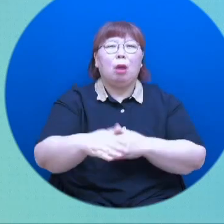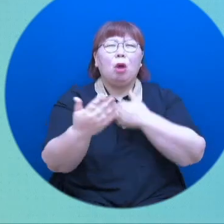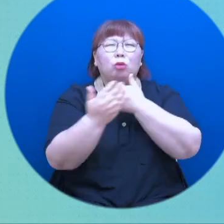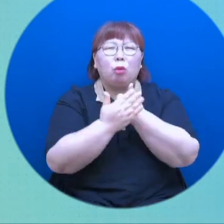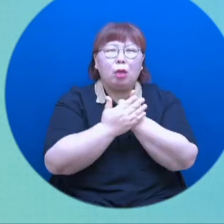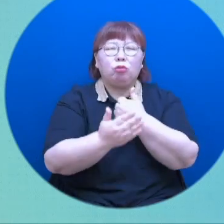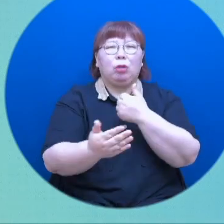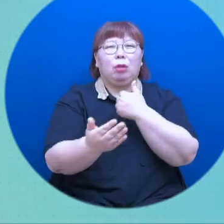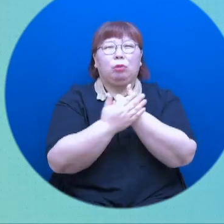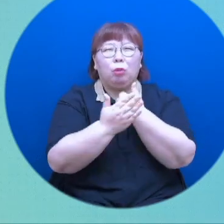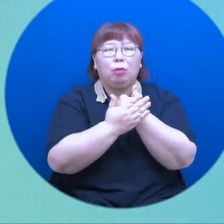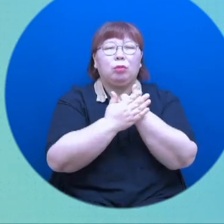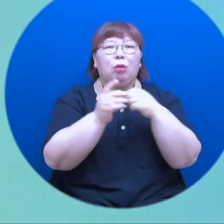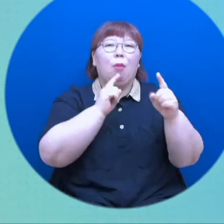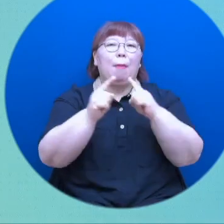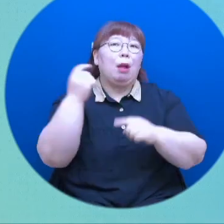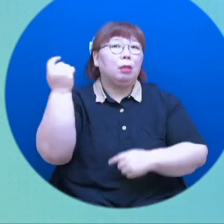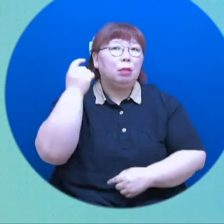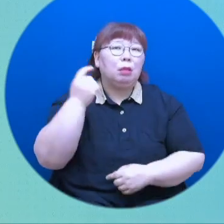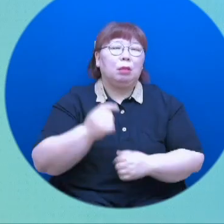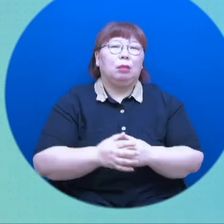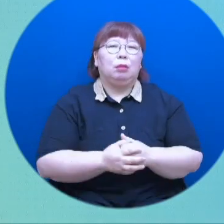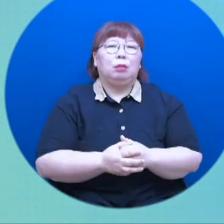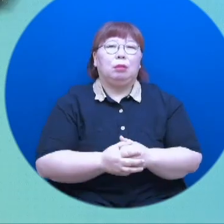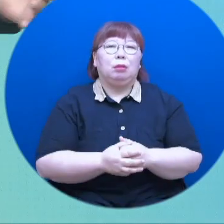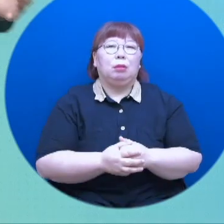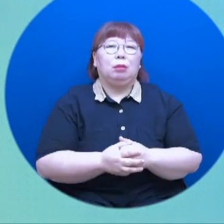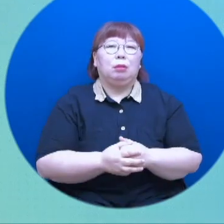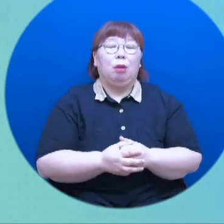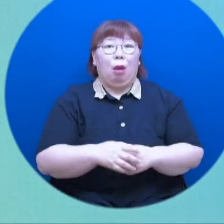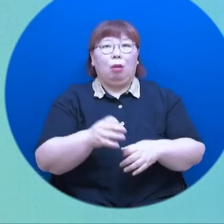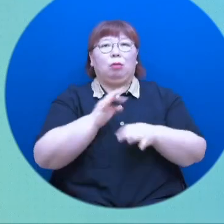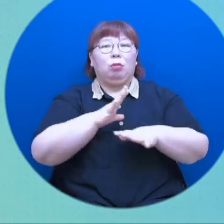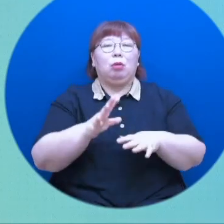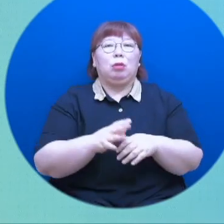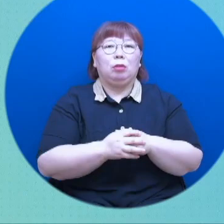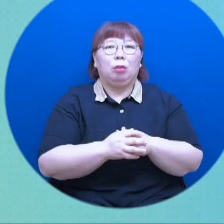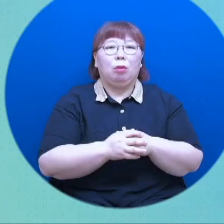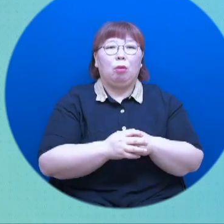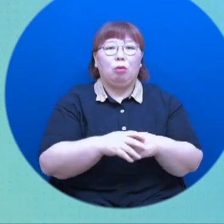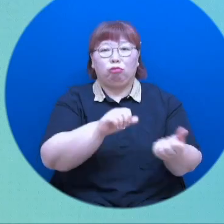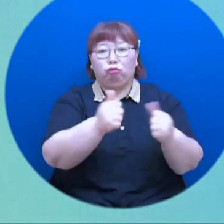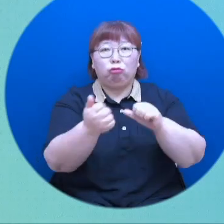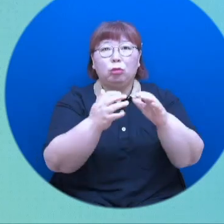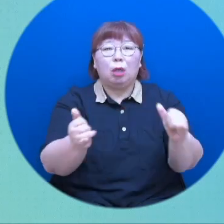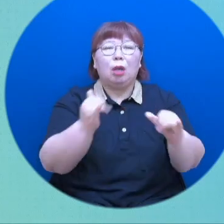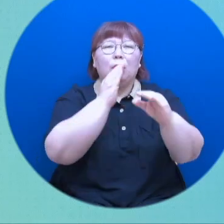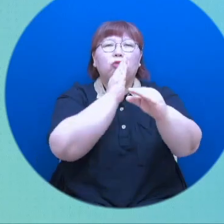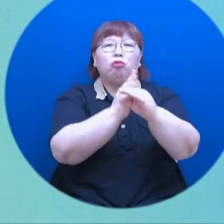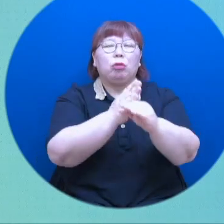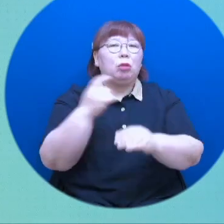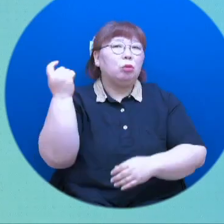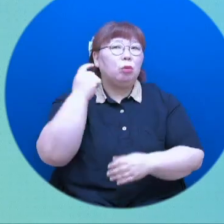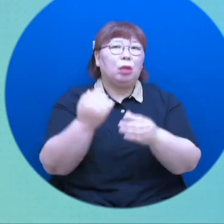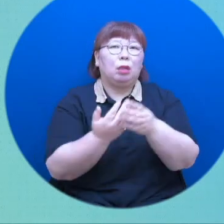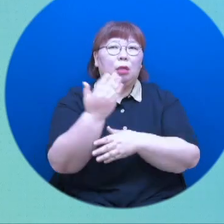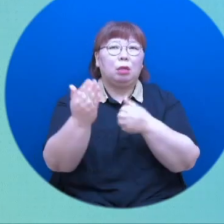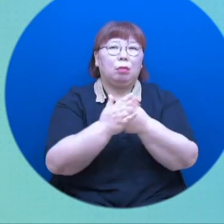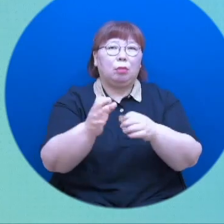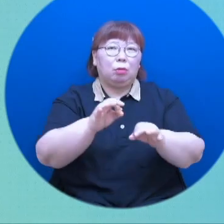도와주세요! 도와주세요! 소리가 들리는 거예요. 기겁을 했죠. 시체들 속에서 이 소리가 나니까